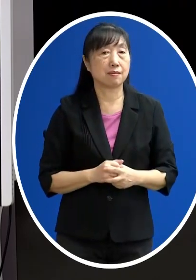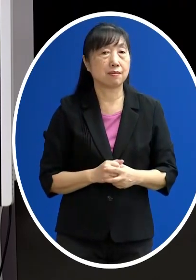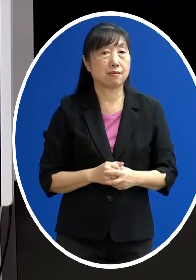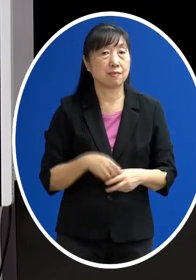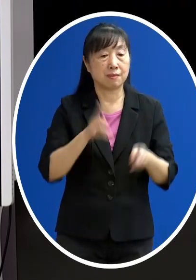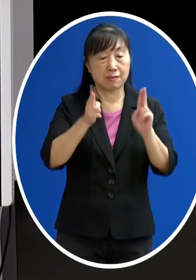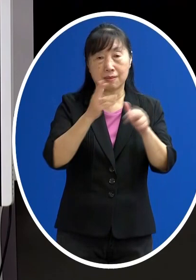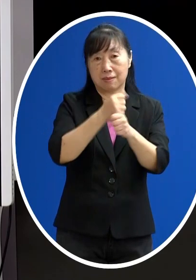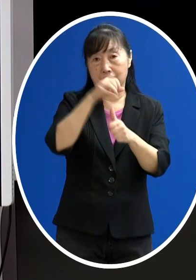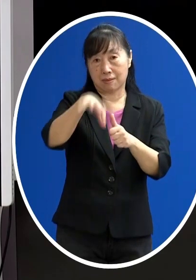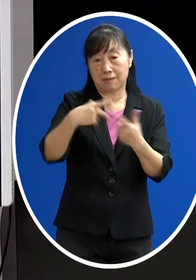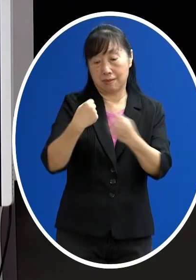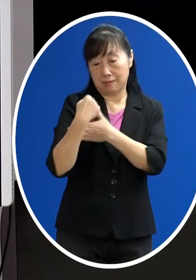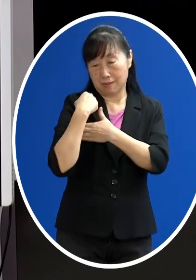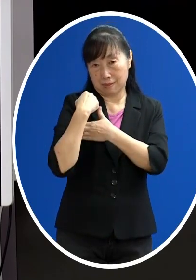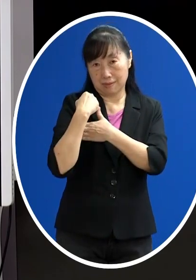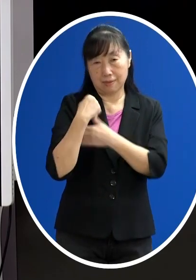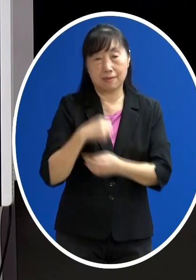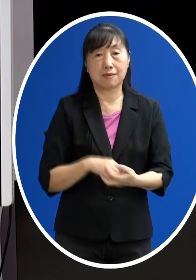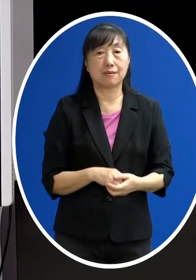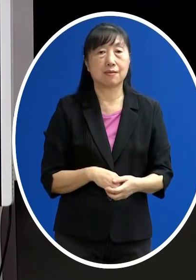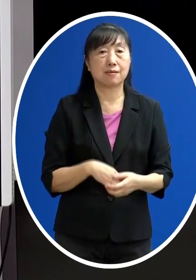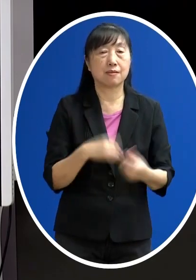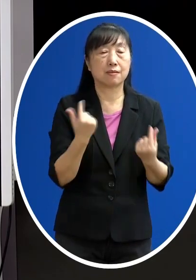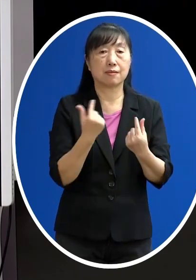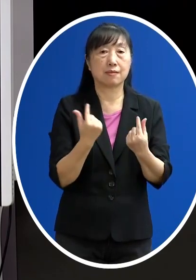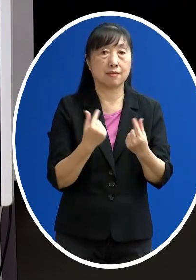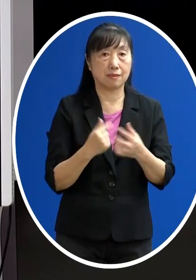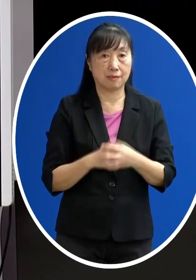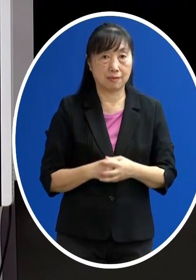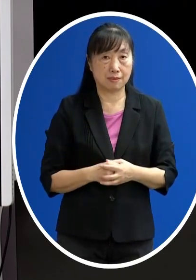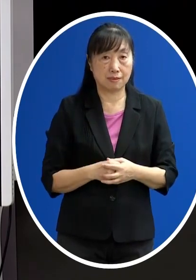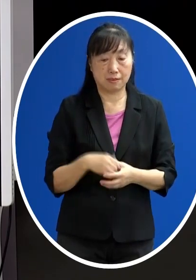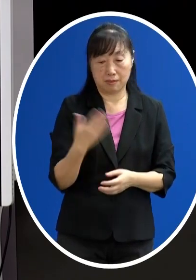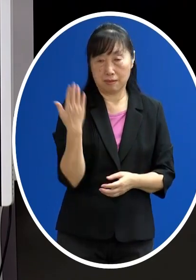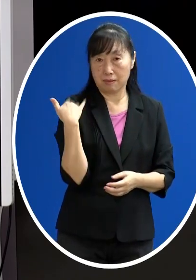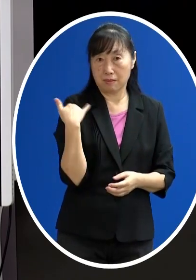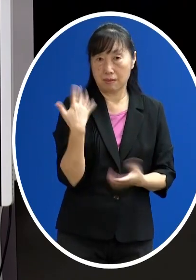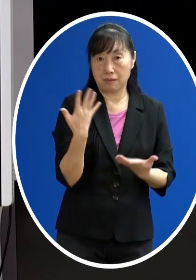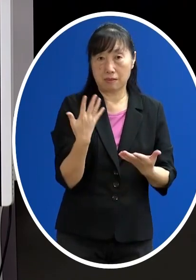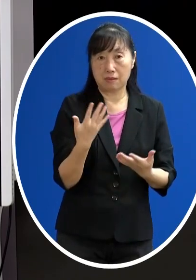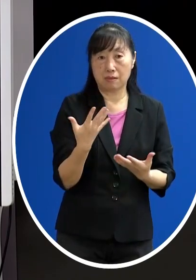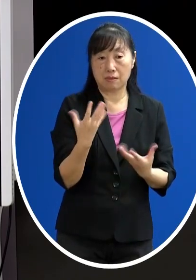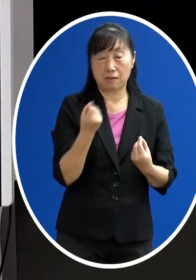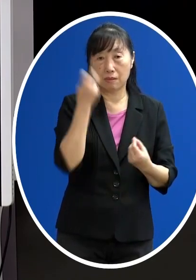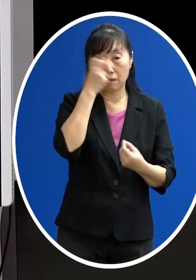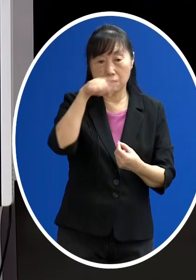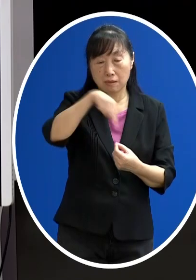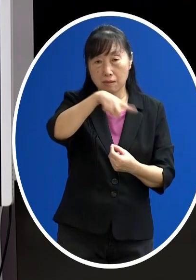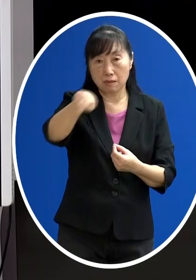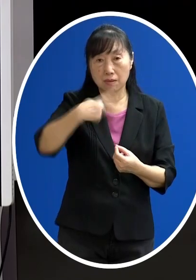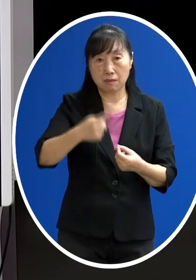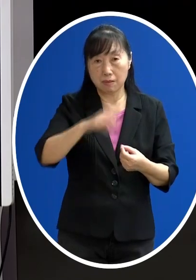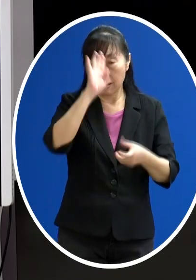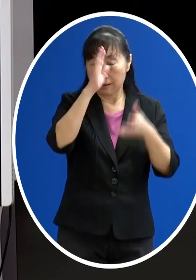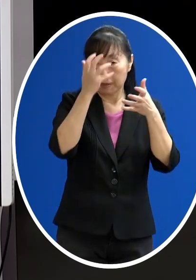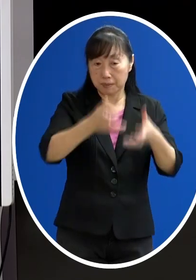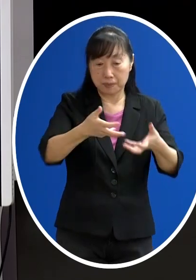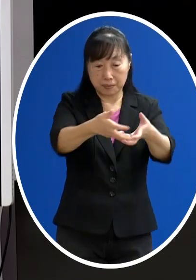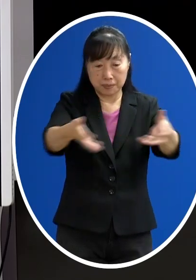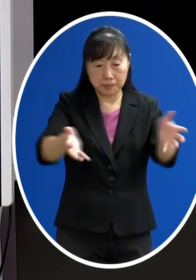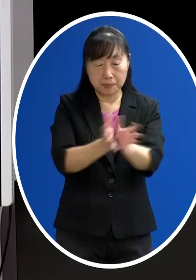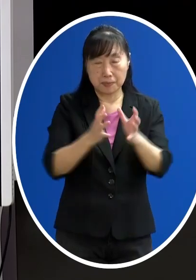指挥中心这边也努力包括对于我们过去可能没有照顾这样的个案的一个重症照护团